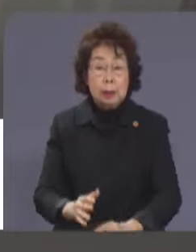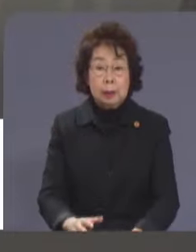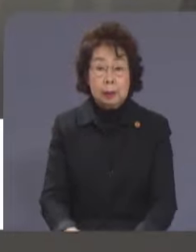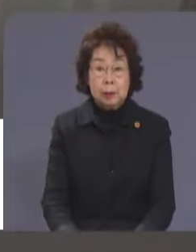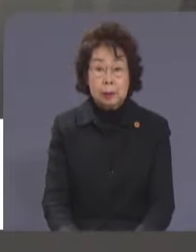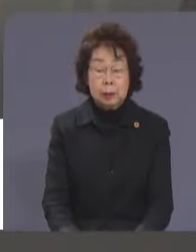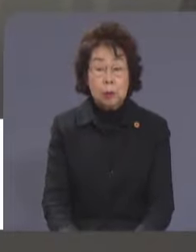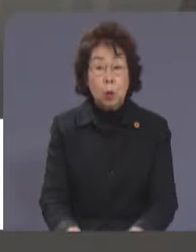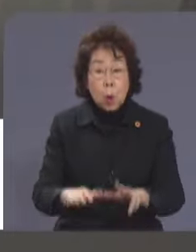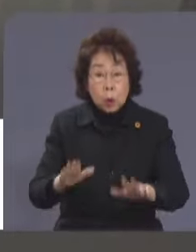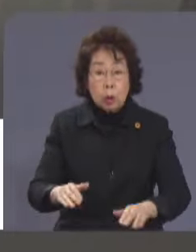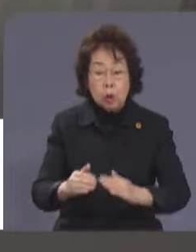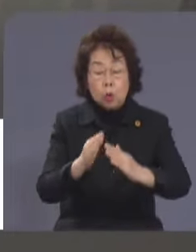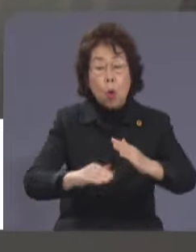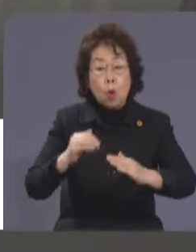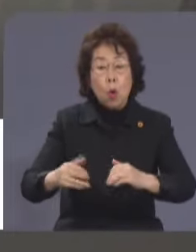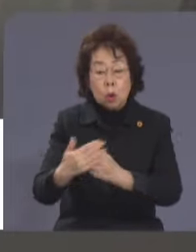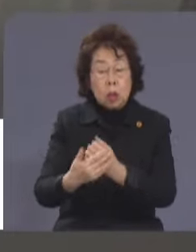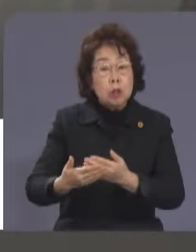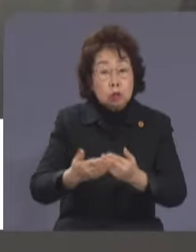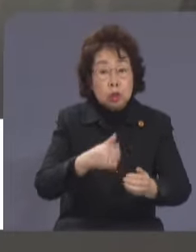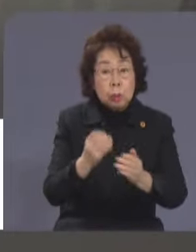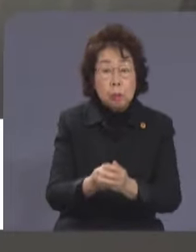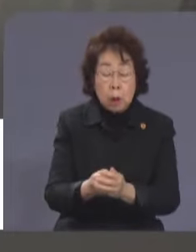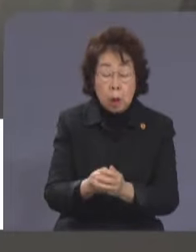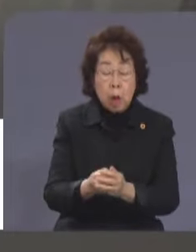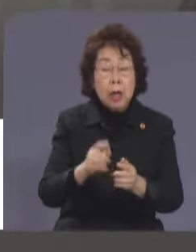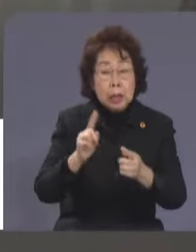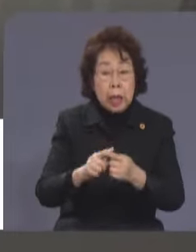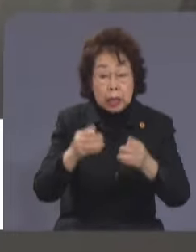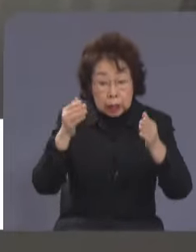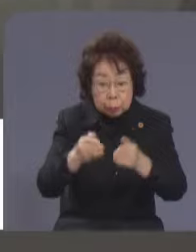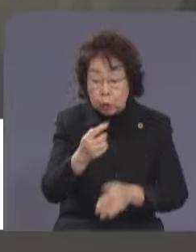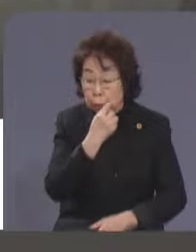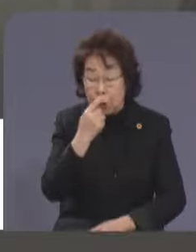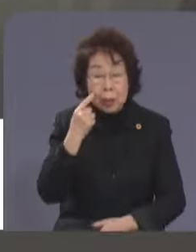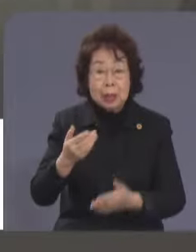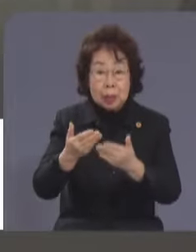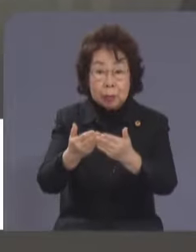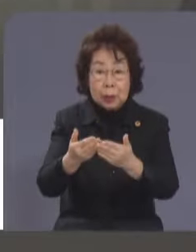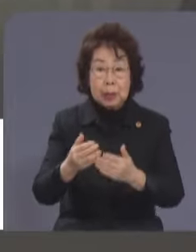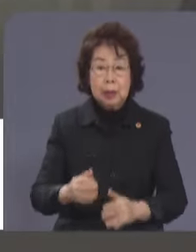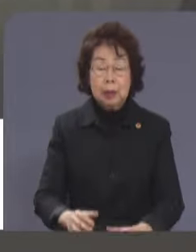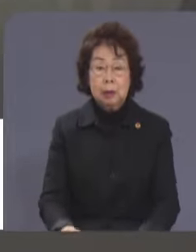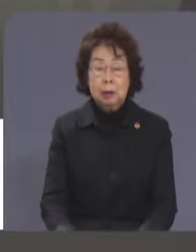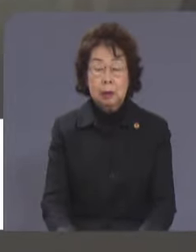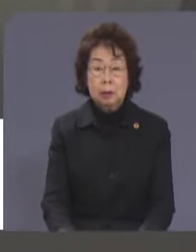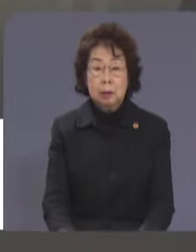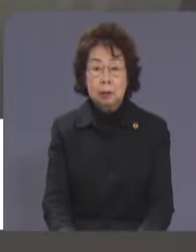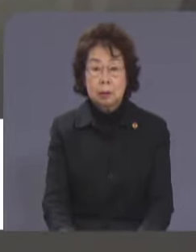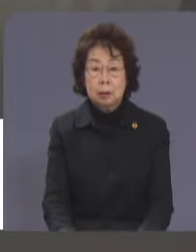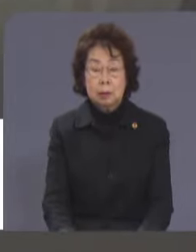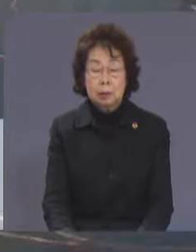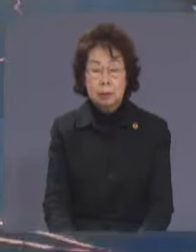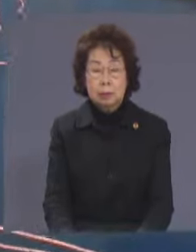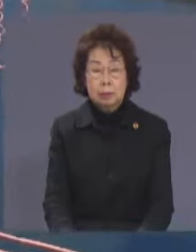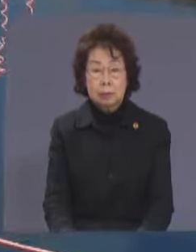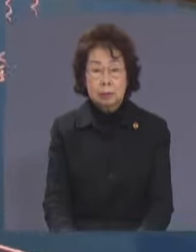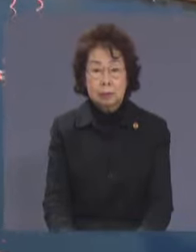확인됐습니다. 오늘은 공공기여금 집행실태 집중 보도합니다. 먼저 최위지 기자입니다.